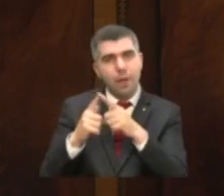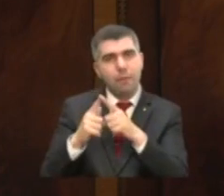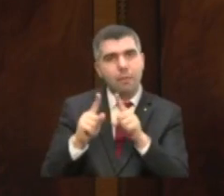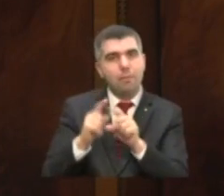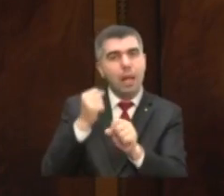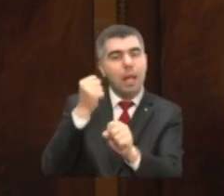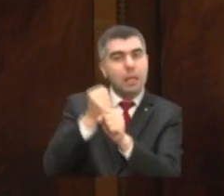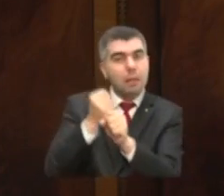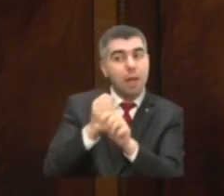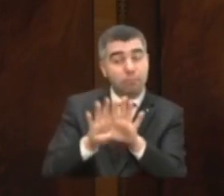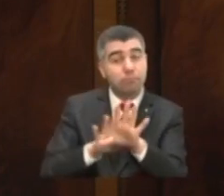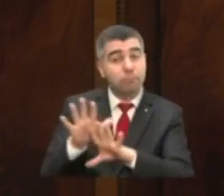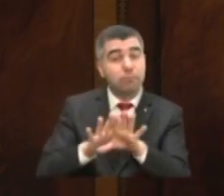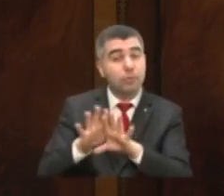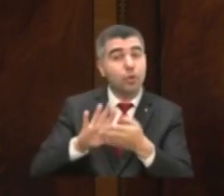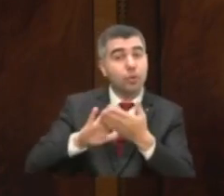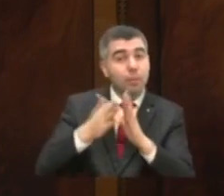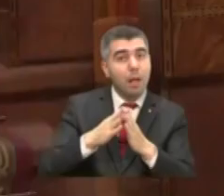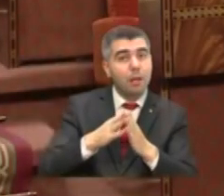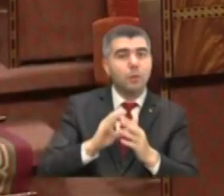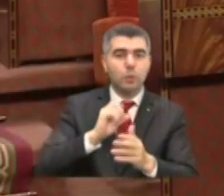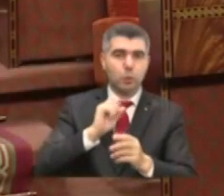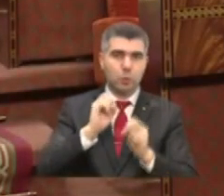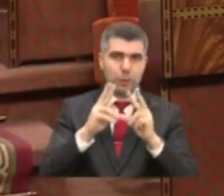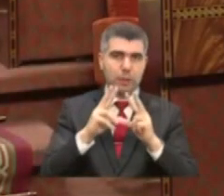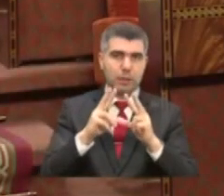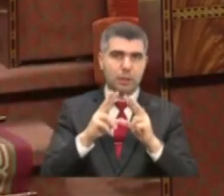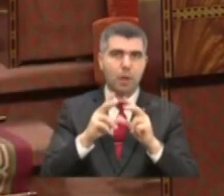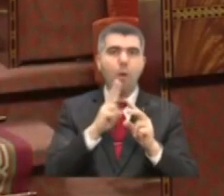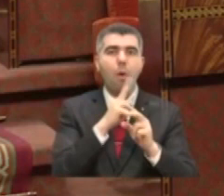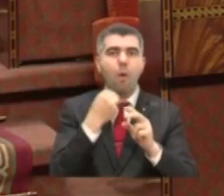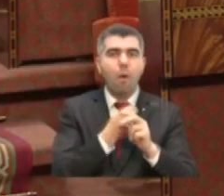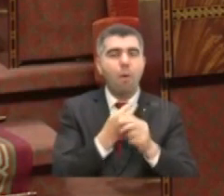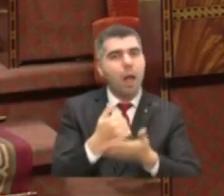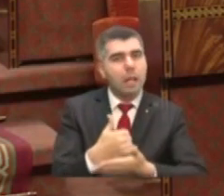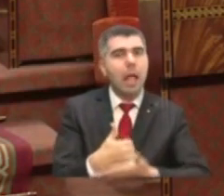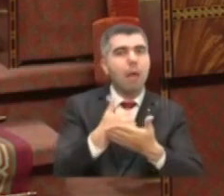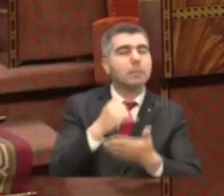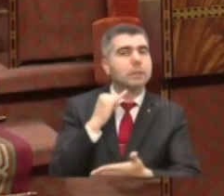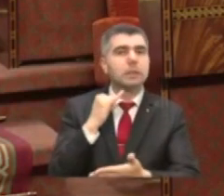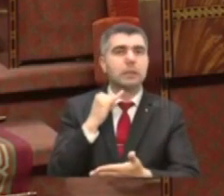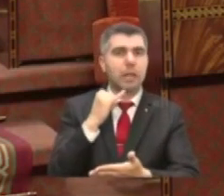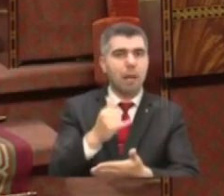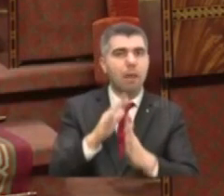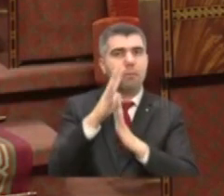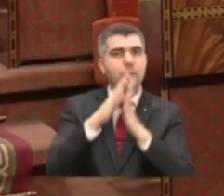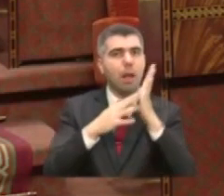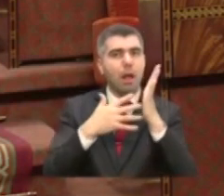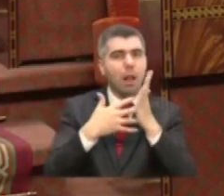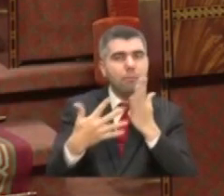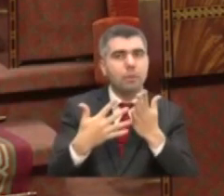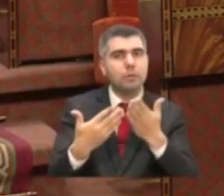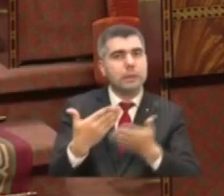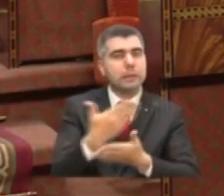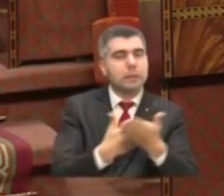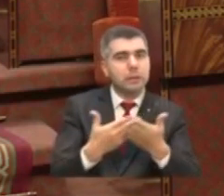العمل الجمعوي. وبطبيعة الحال احنا مداعمون لهذا العمل الجمعوي، وسنواصل البرامج في تطوير هذا